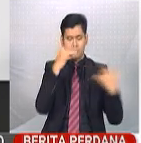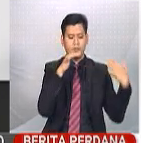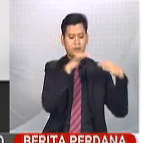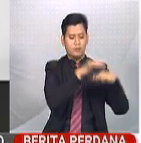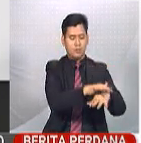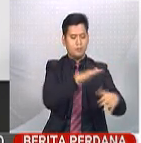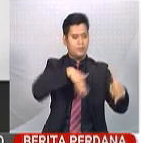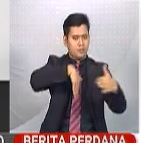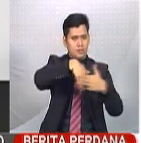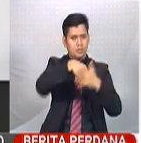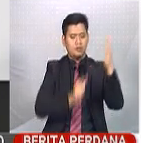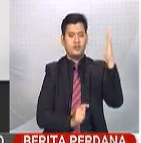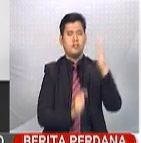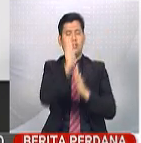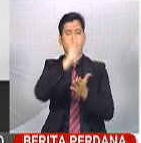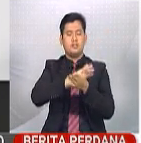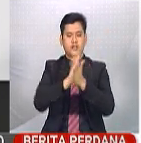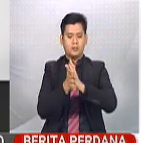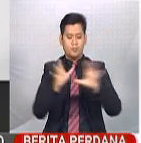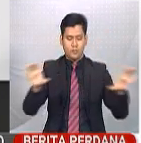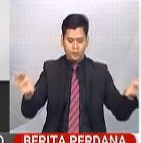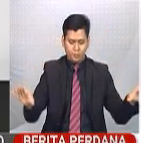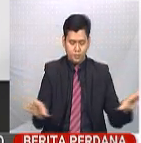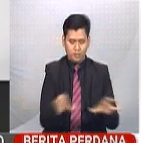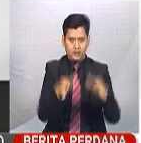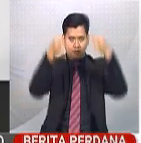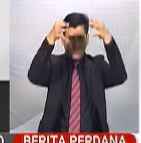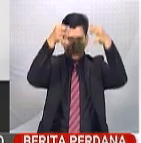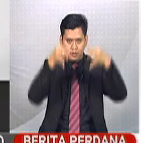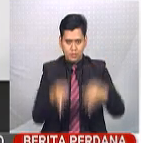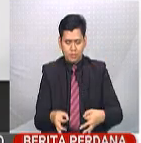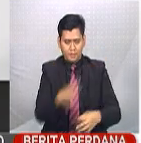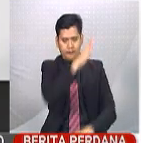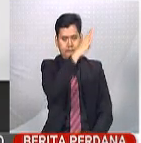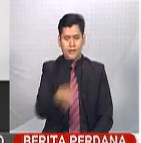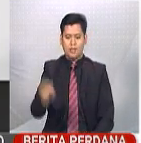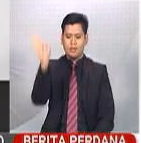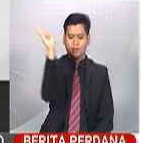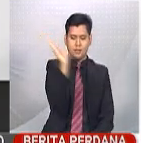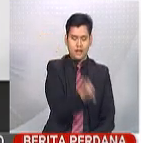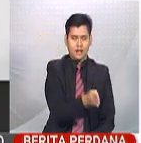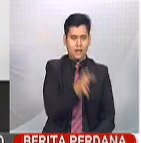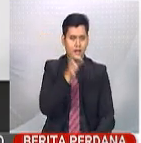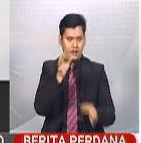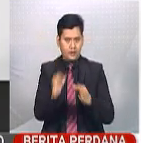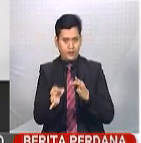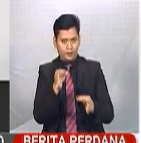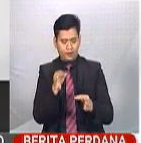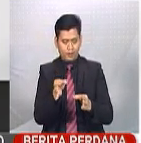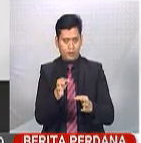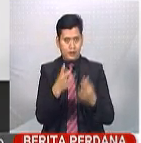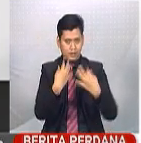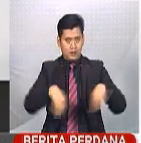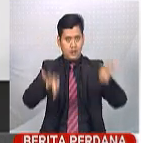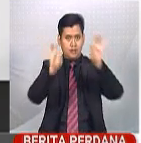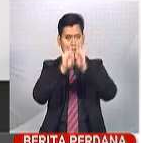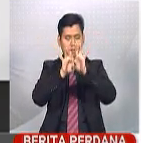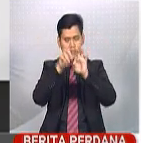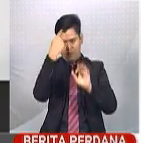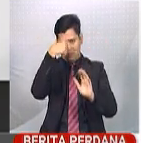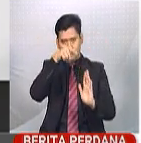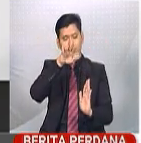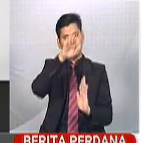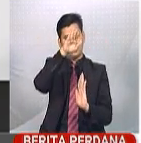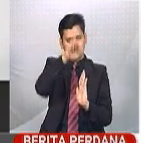pelana bola sepak tinggi ph-nya mengambil keputusan untuk melewati atau membatalkan Jika perlu bagi meminimalkan hubungan